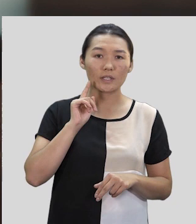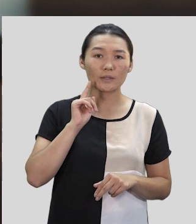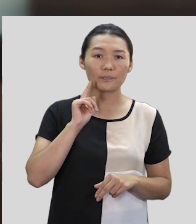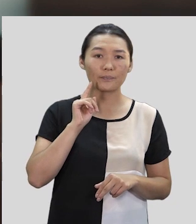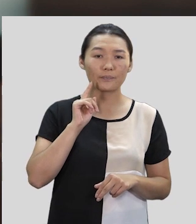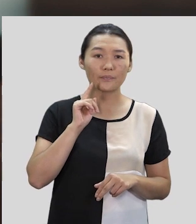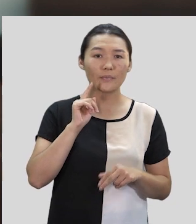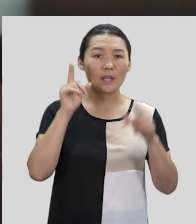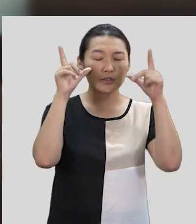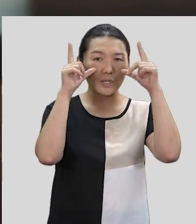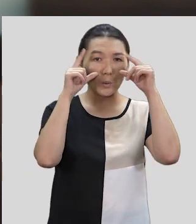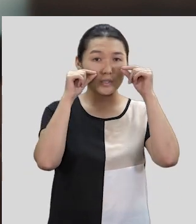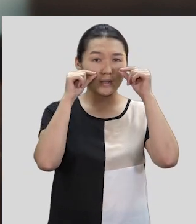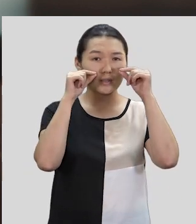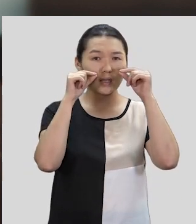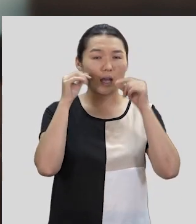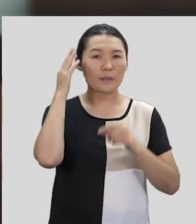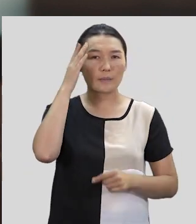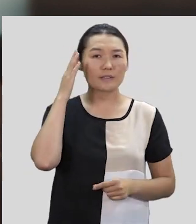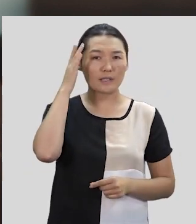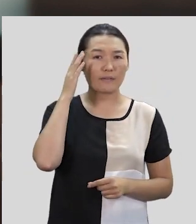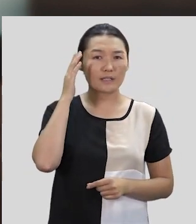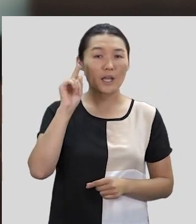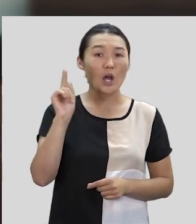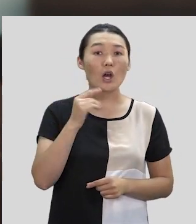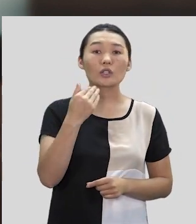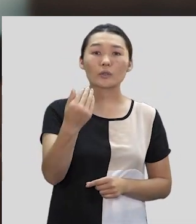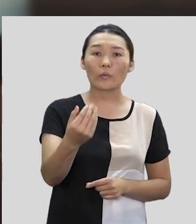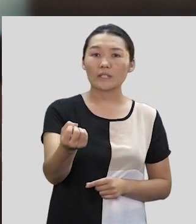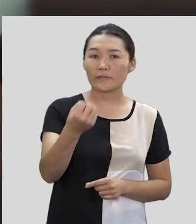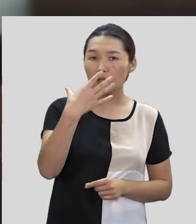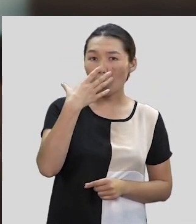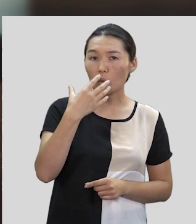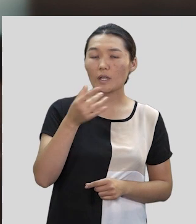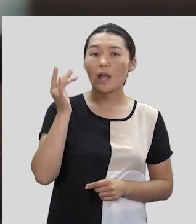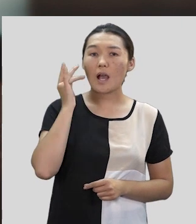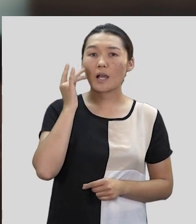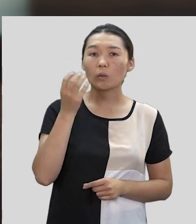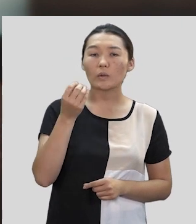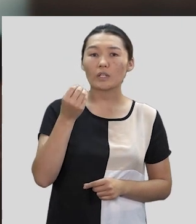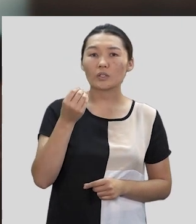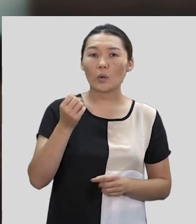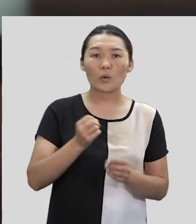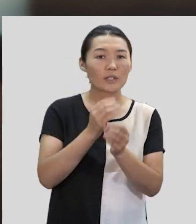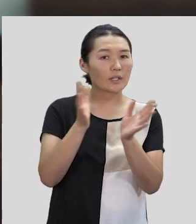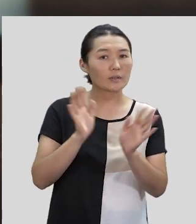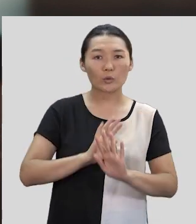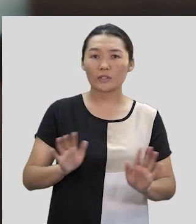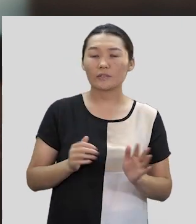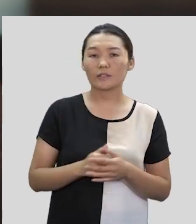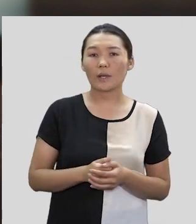закройте глаза и представьте что вы цветок который еще не распустился